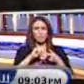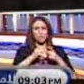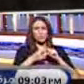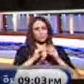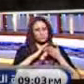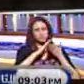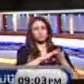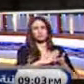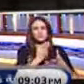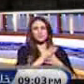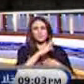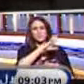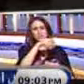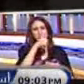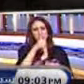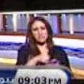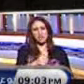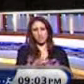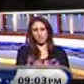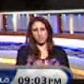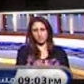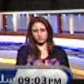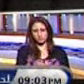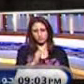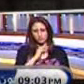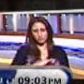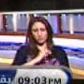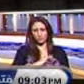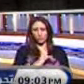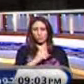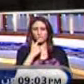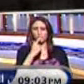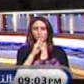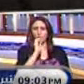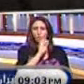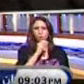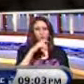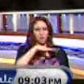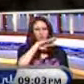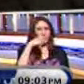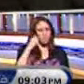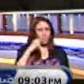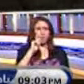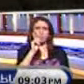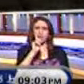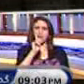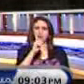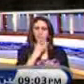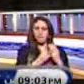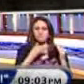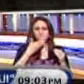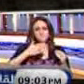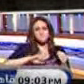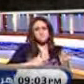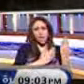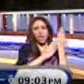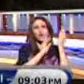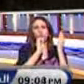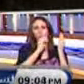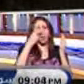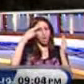هنا شافت ان ده كان كتير قوي عليها الكلمه دي، وان الناس هنا اولادها راحوا. شعب بورسعيد شعب